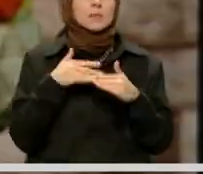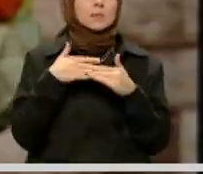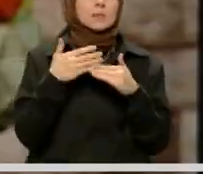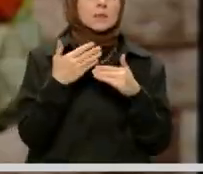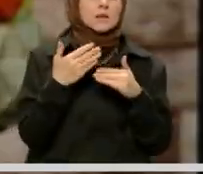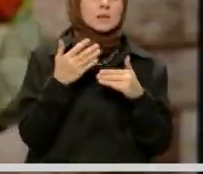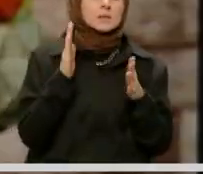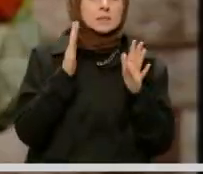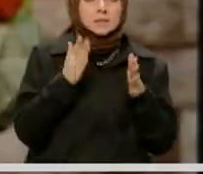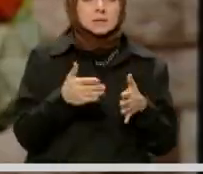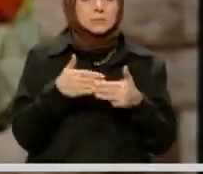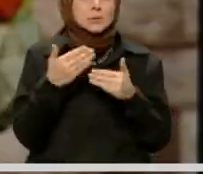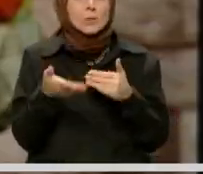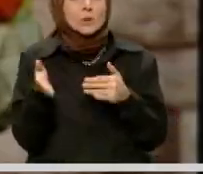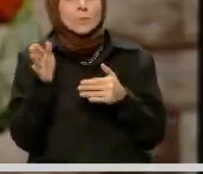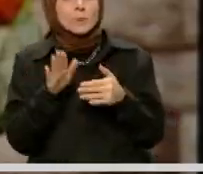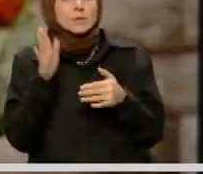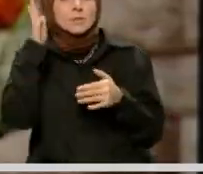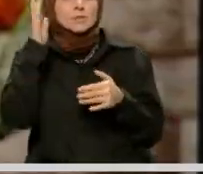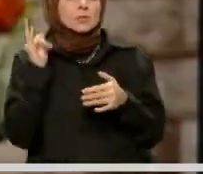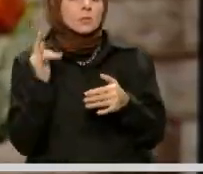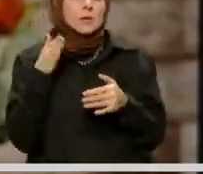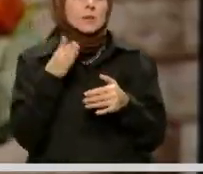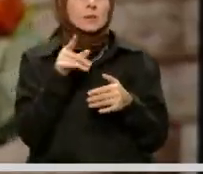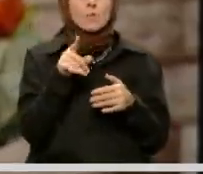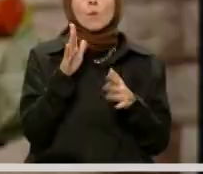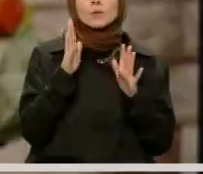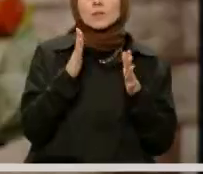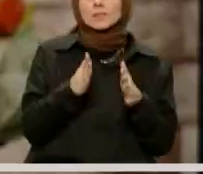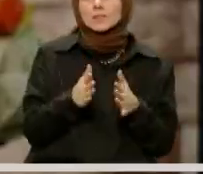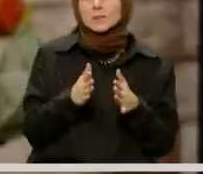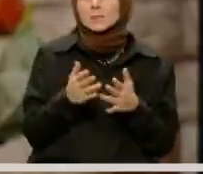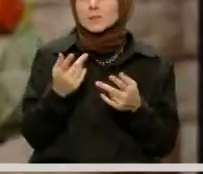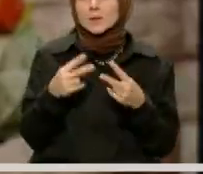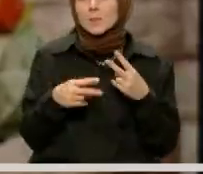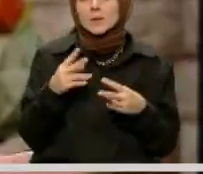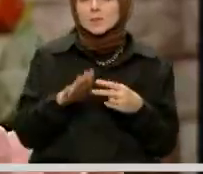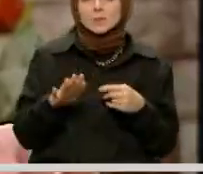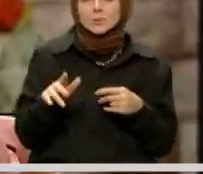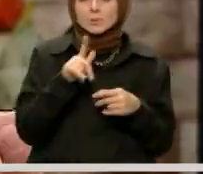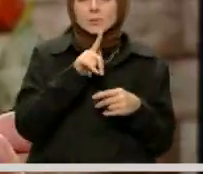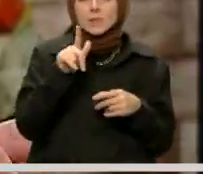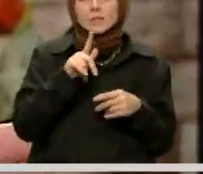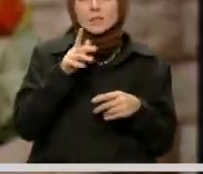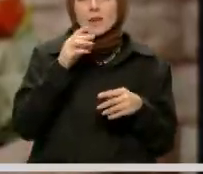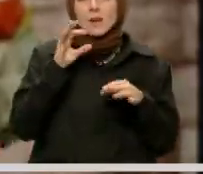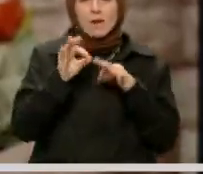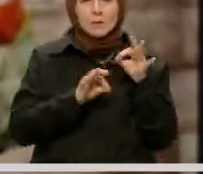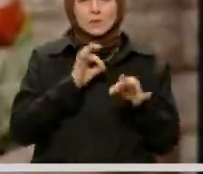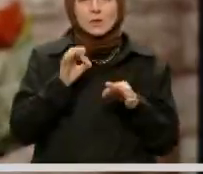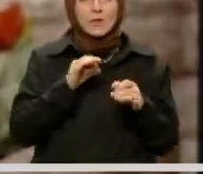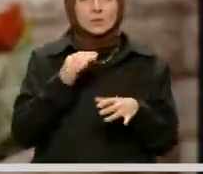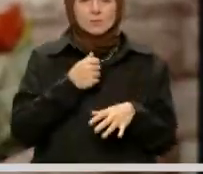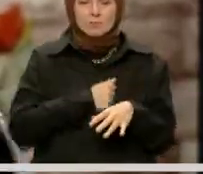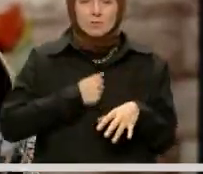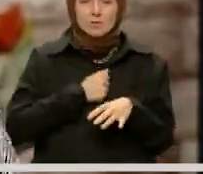orada kıldım. Bu kadar zevkli namaz kıldığımı hatırlamıyorum. Bazen amcalarımız kızıyor arkadaki çocuk seslerine ama o bizim için o kadar güzel bir